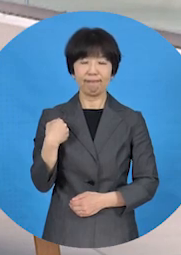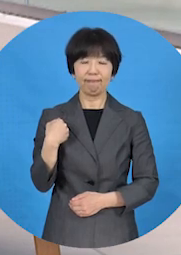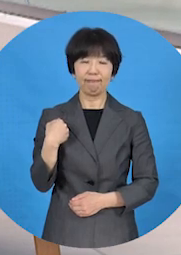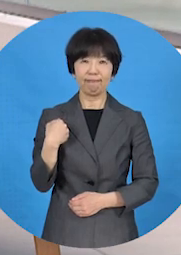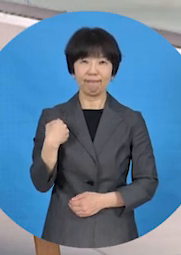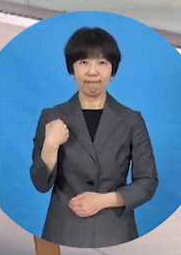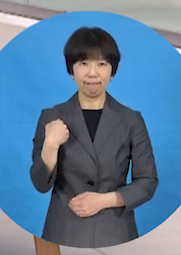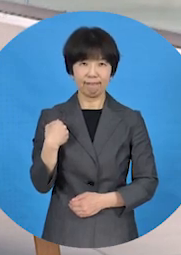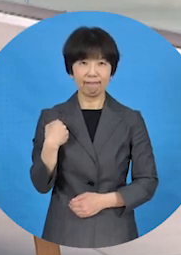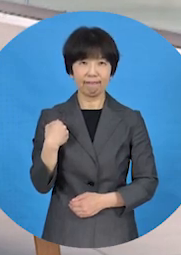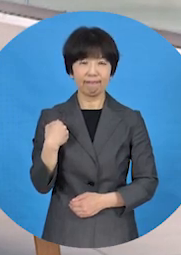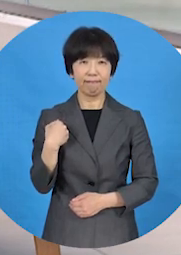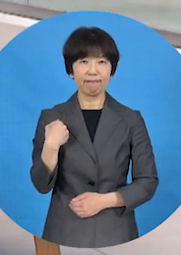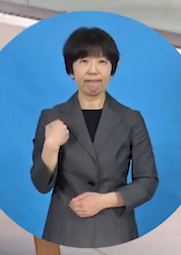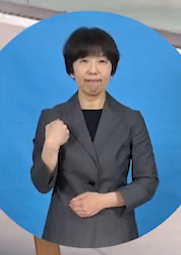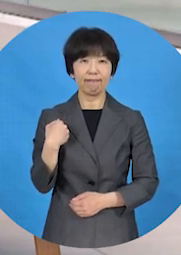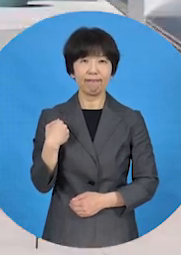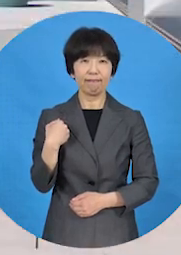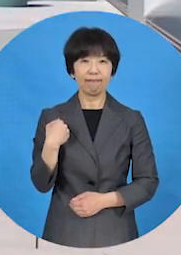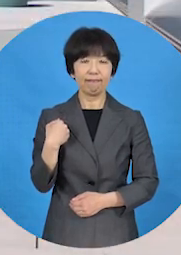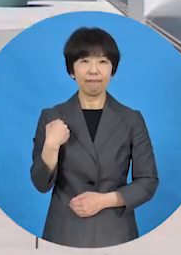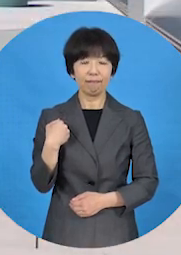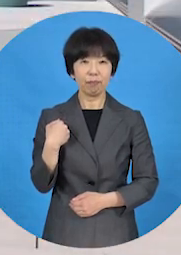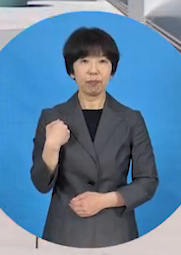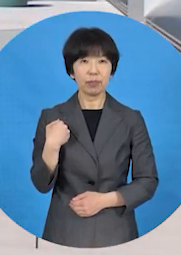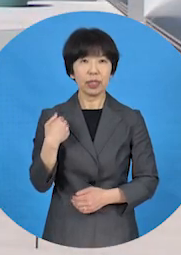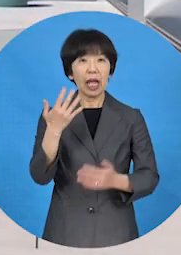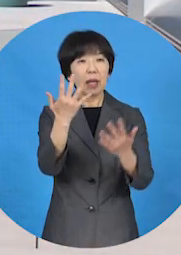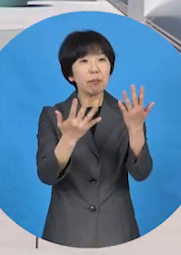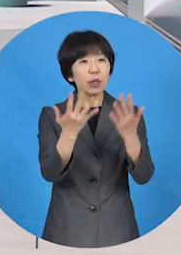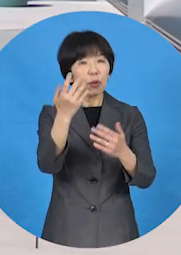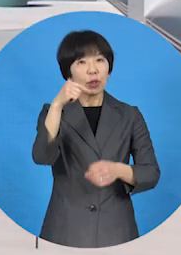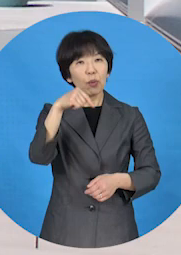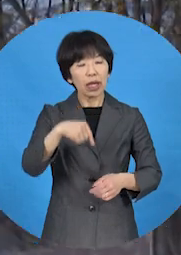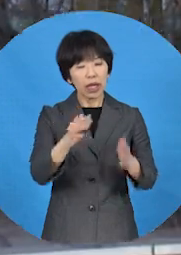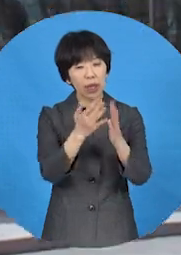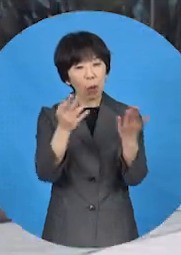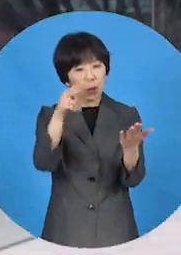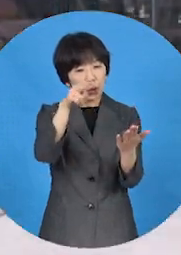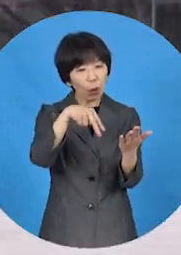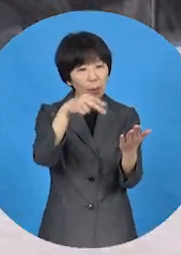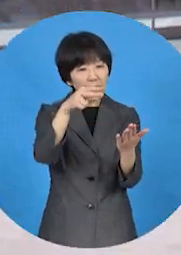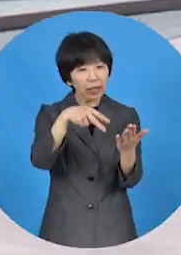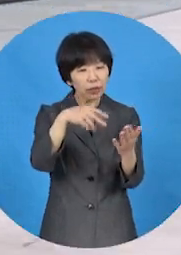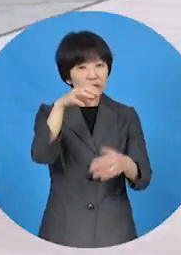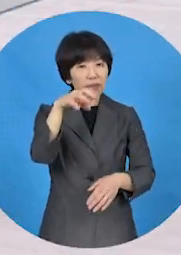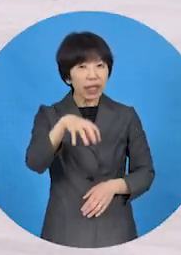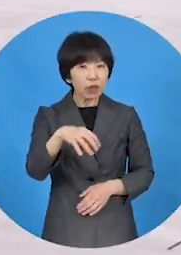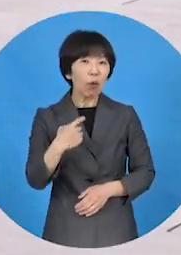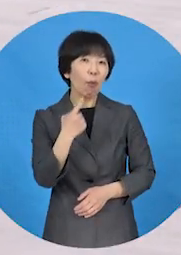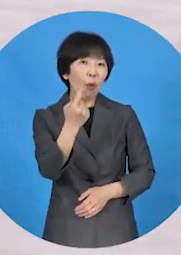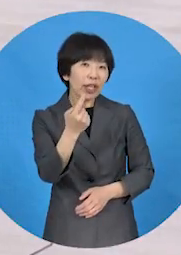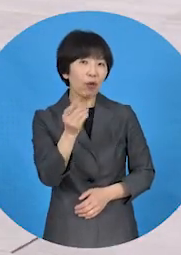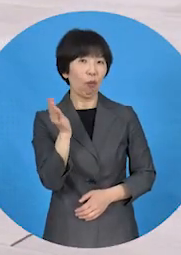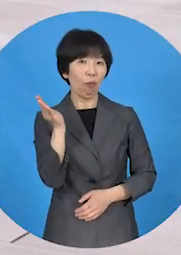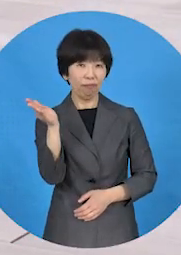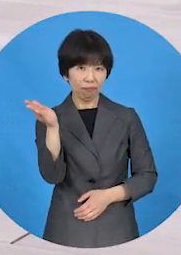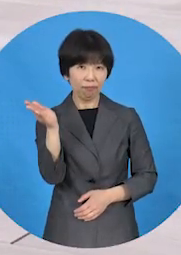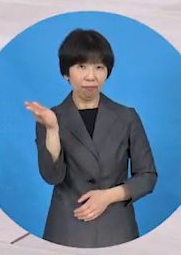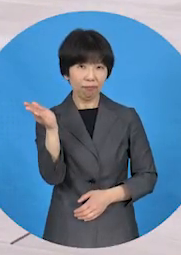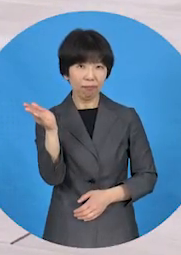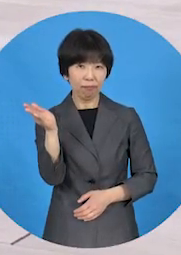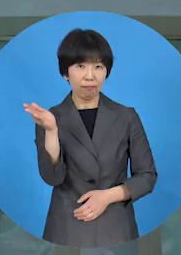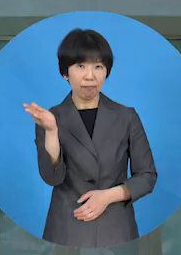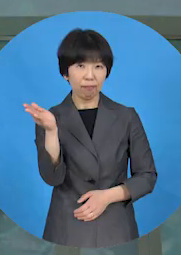風にされてもいいですよね。 そうですね。 他にも公園側には ニコニコテラスもあって読書が楽しめます